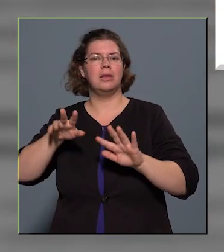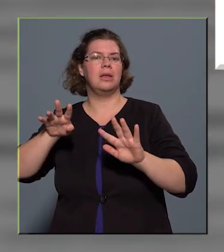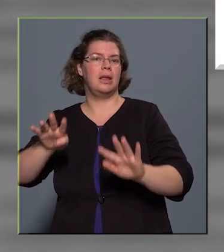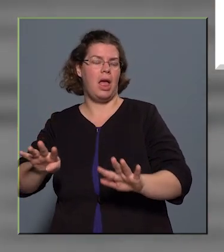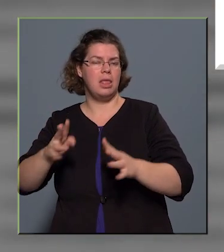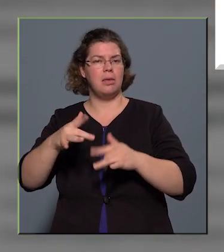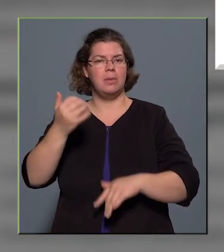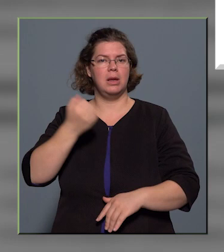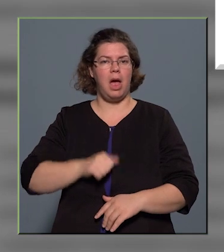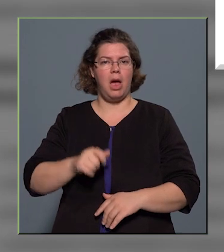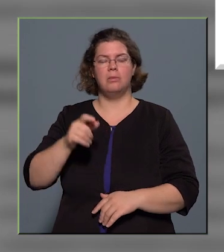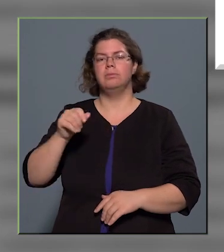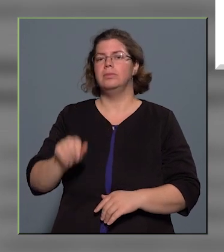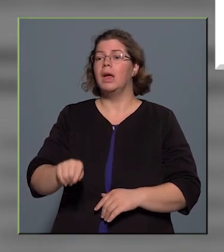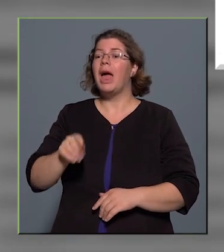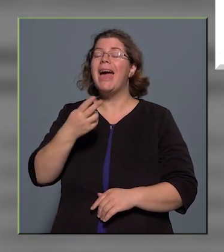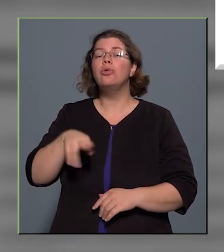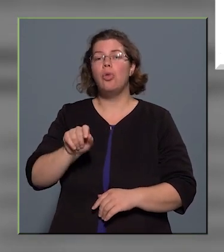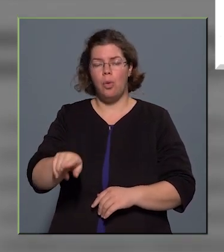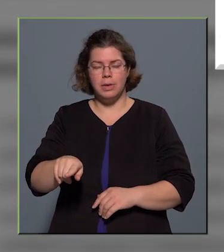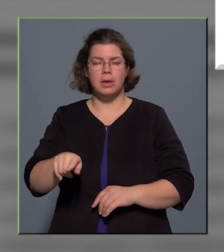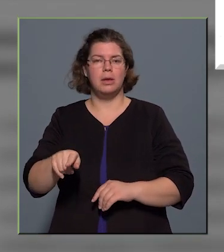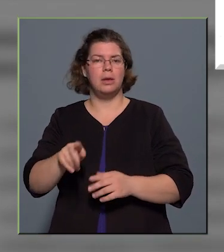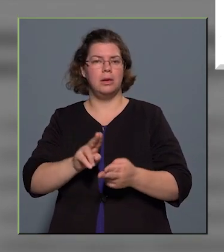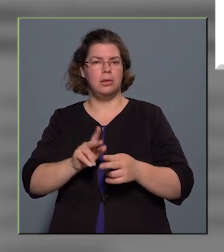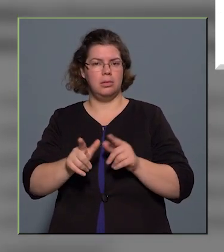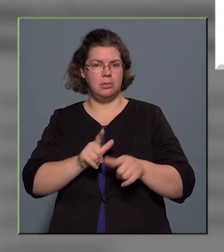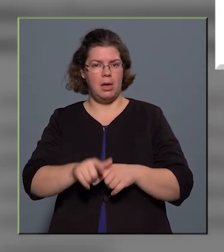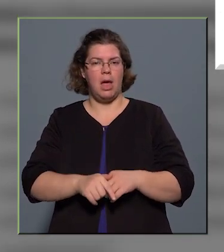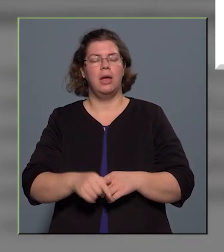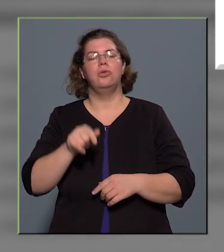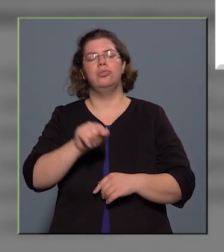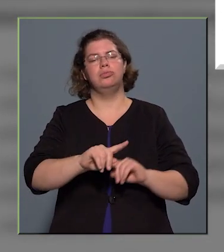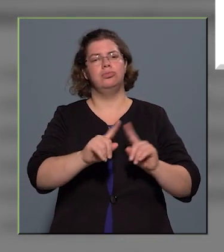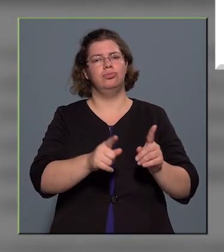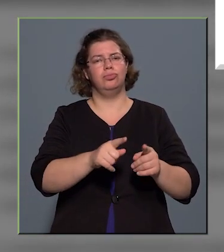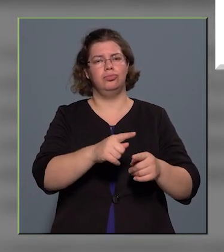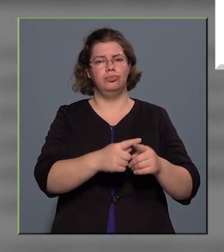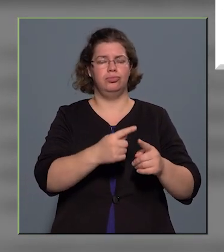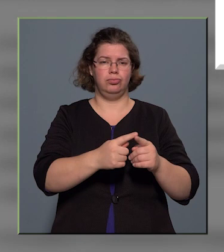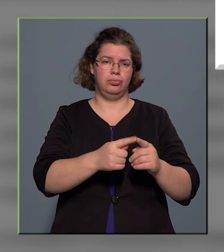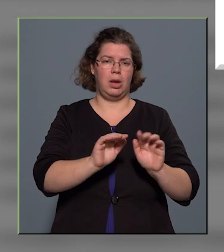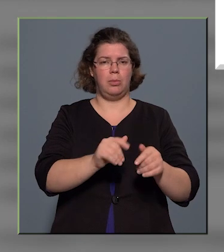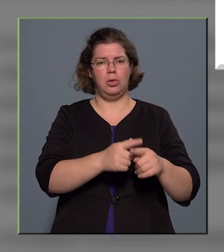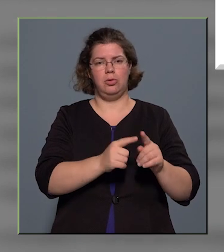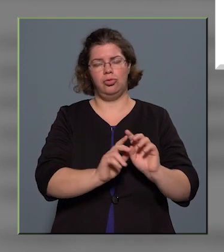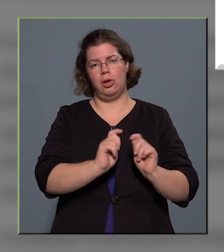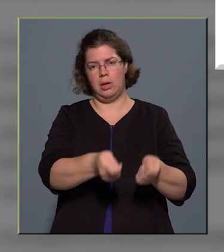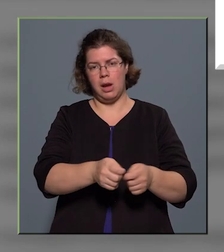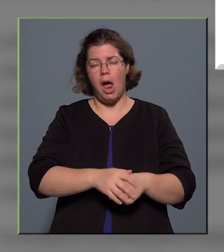valamint 0,7 milliárd eurónyi RevPower EU támogatási részre. Most ennek az